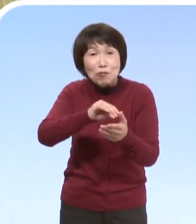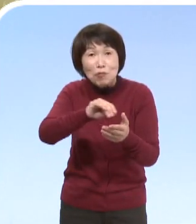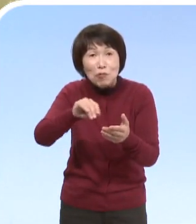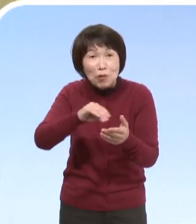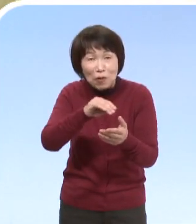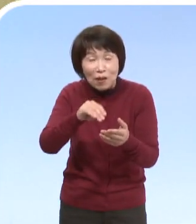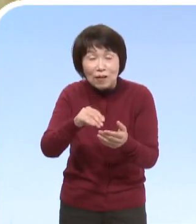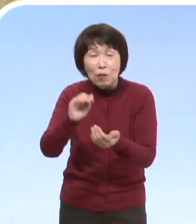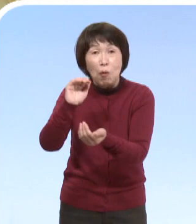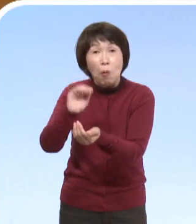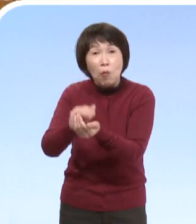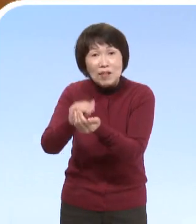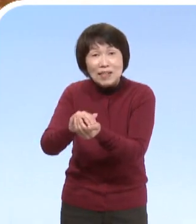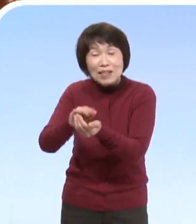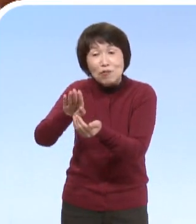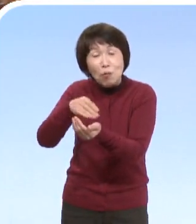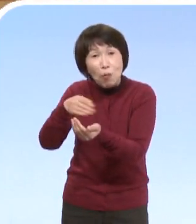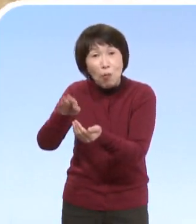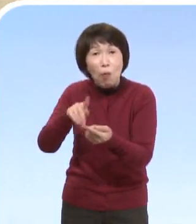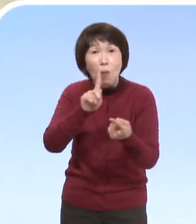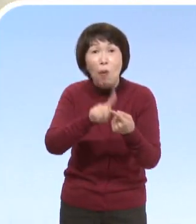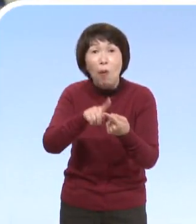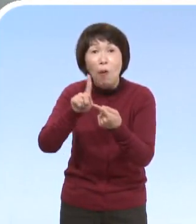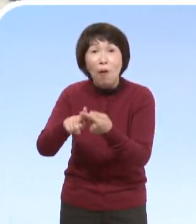相性抜群。